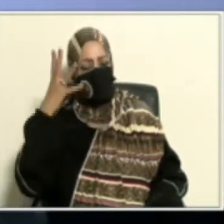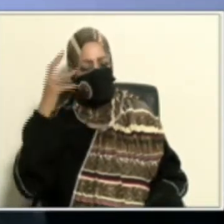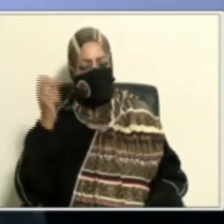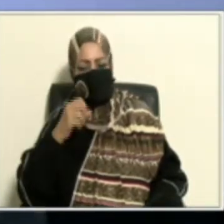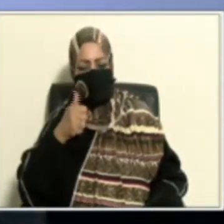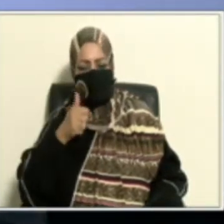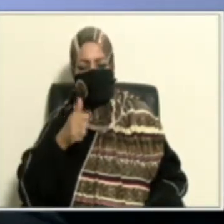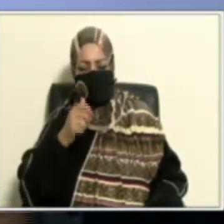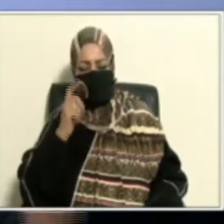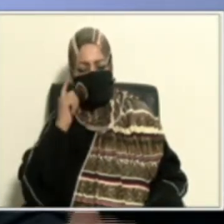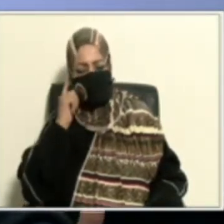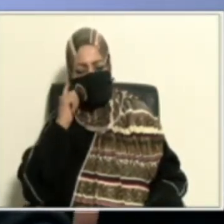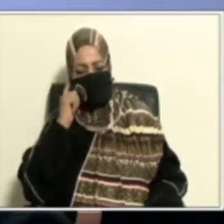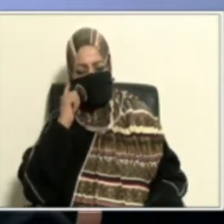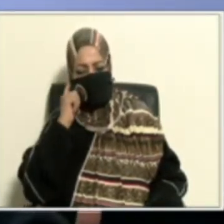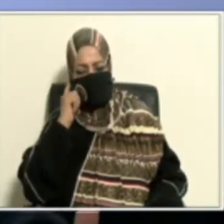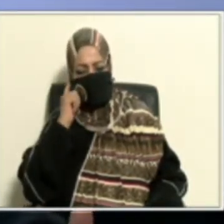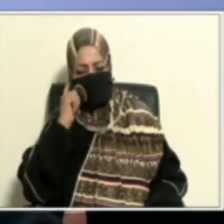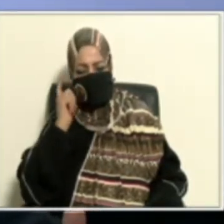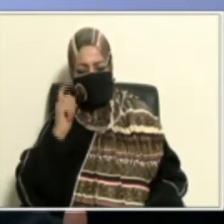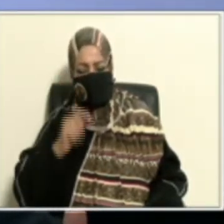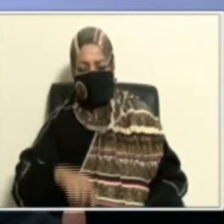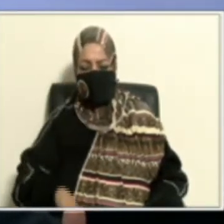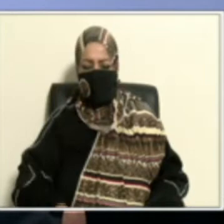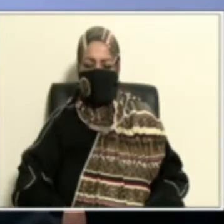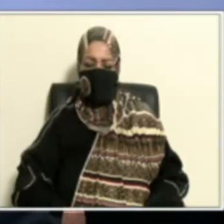العبادة وبين وسيلة العبادة.